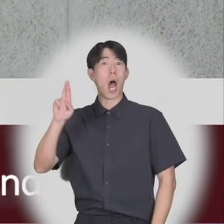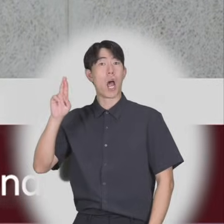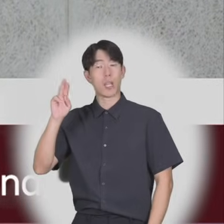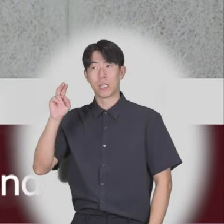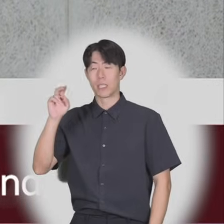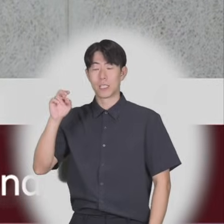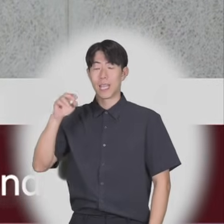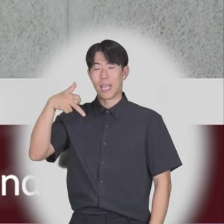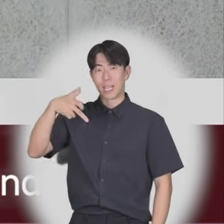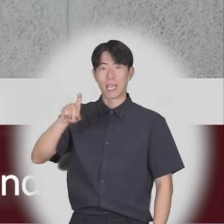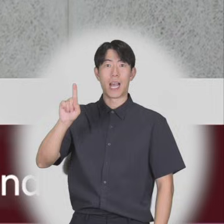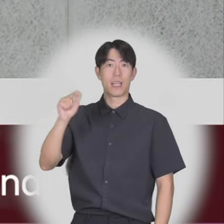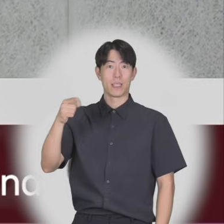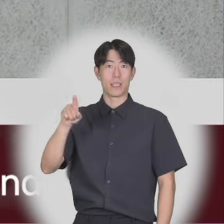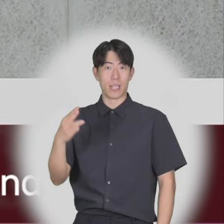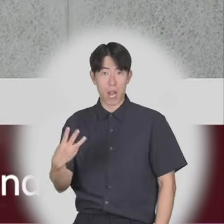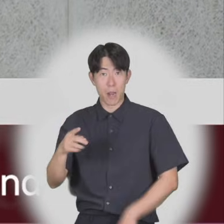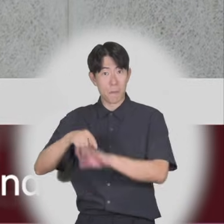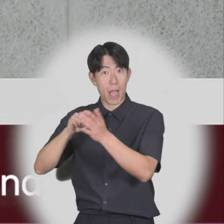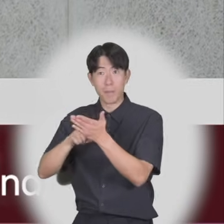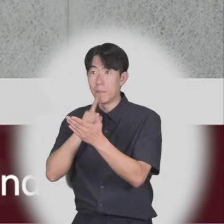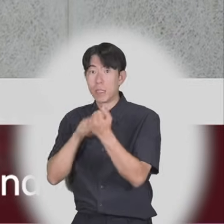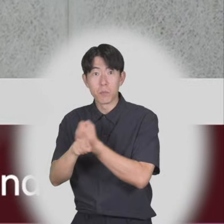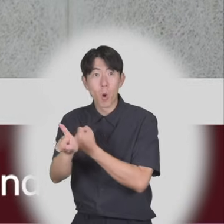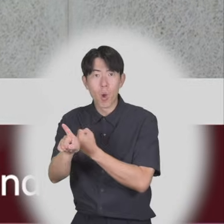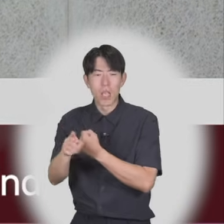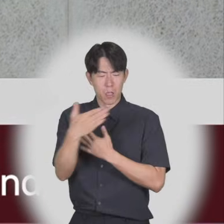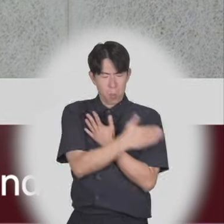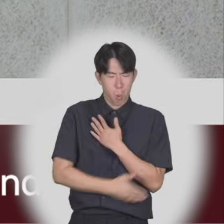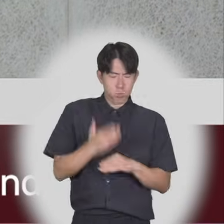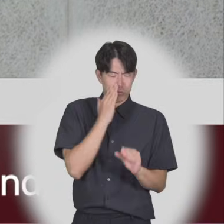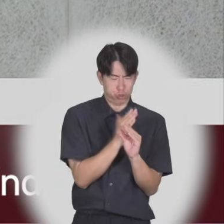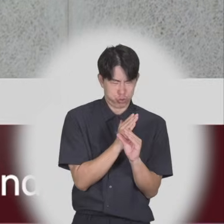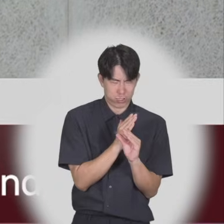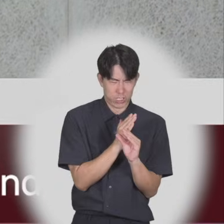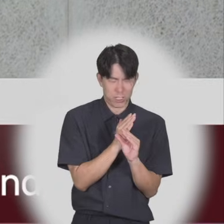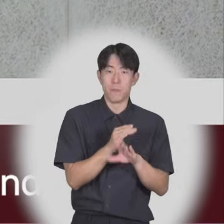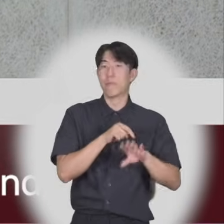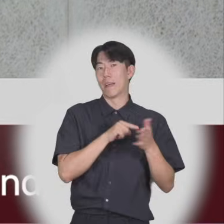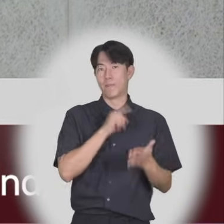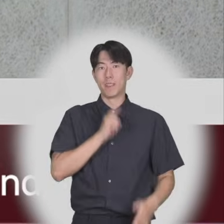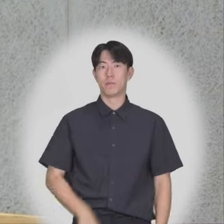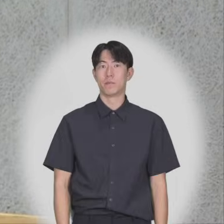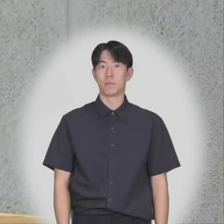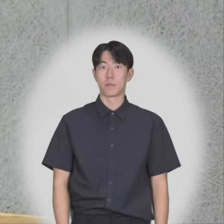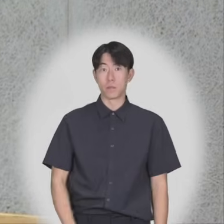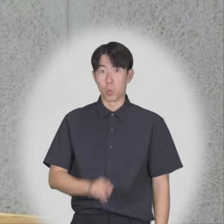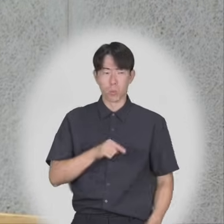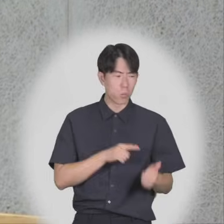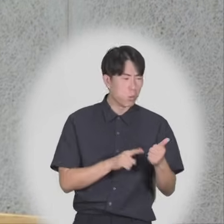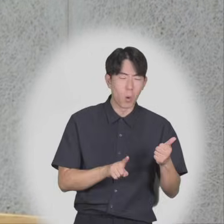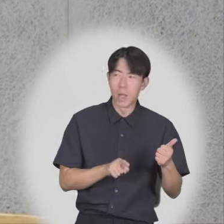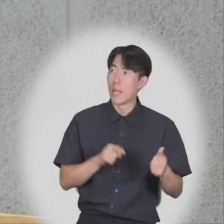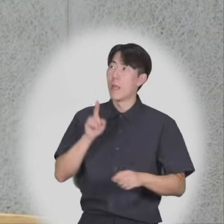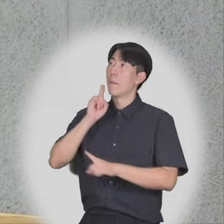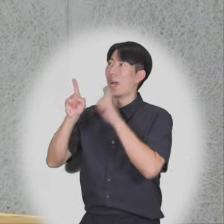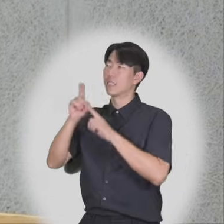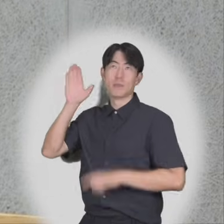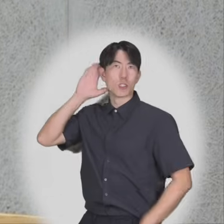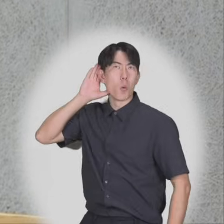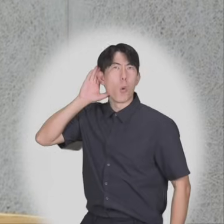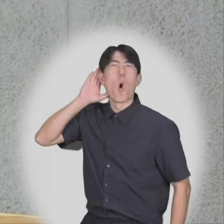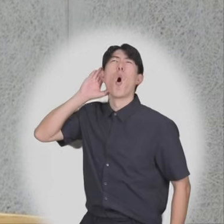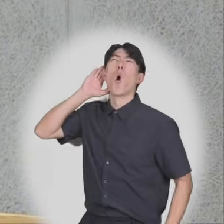그러면은 육적인 마음, 그런 건데요. 이 사람은 말씀을 듣고 깨달아요.